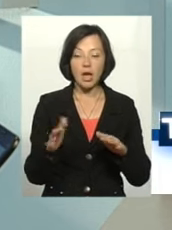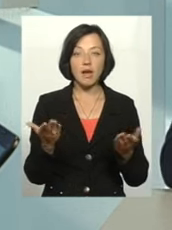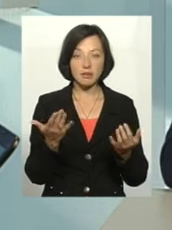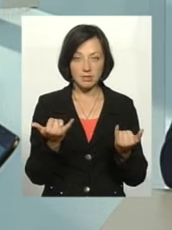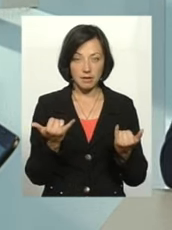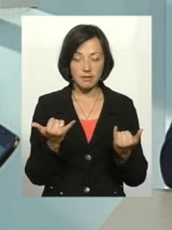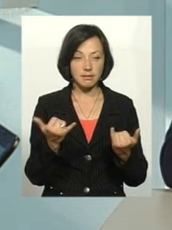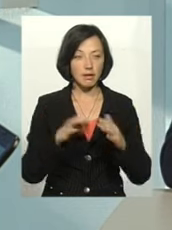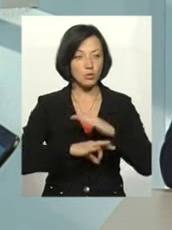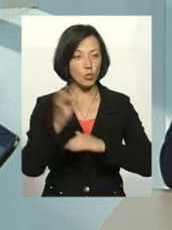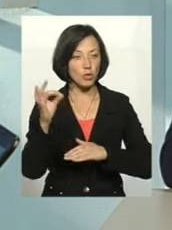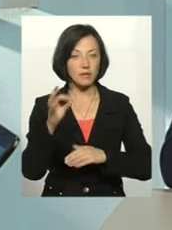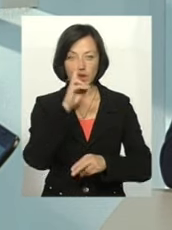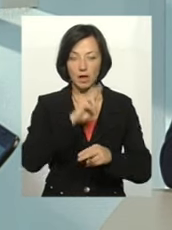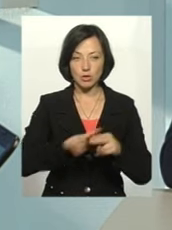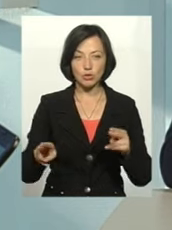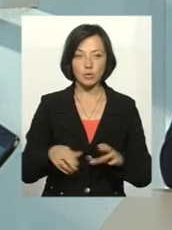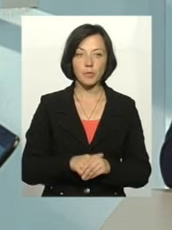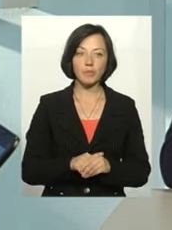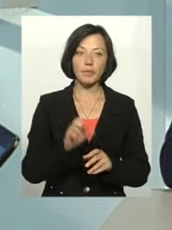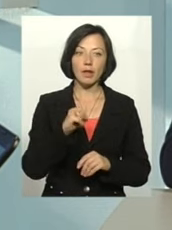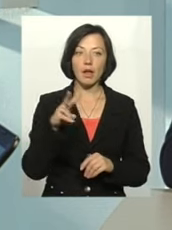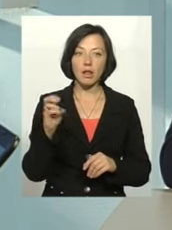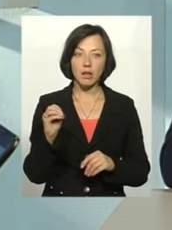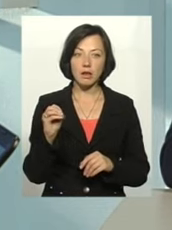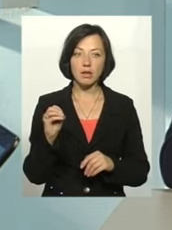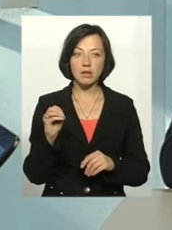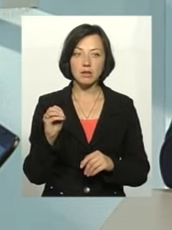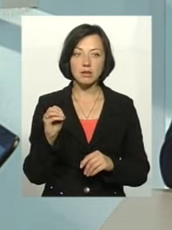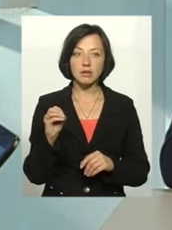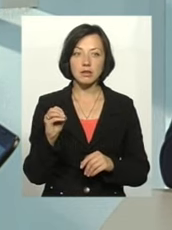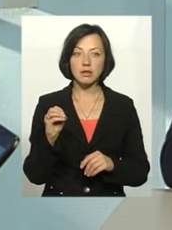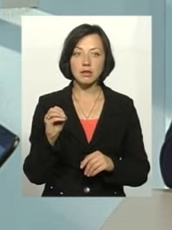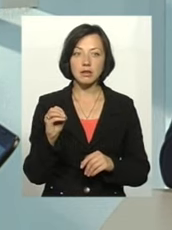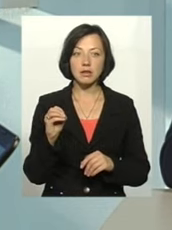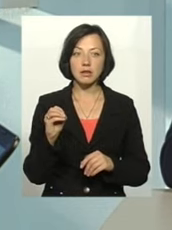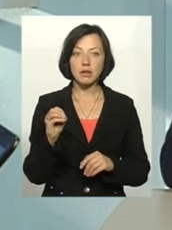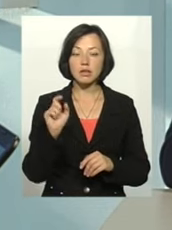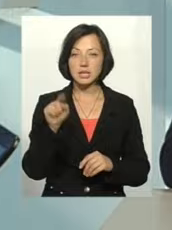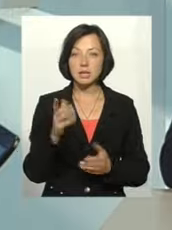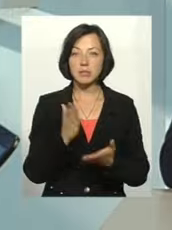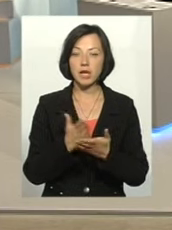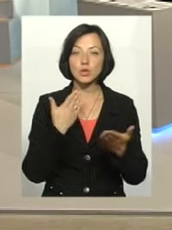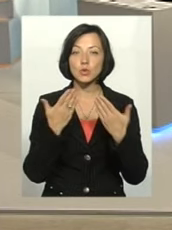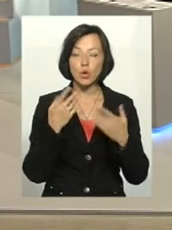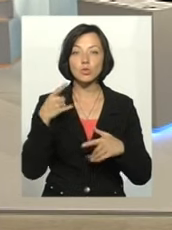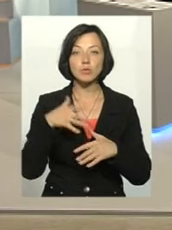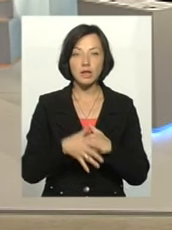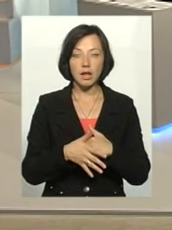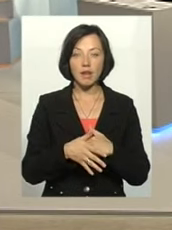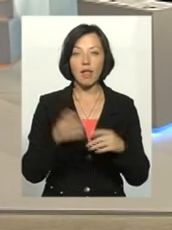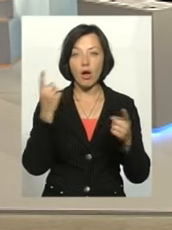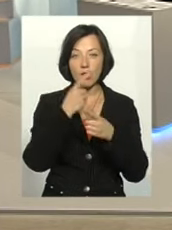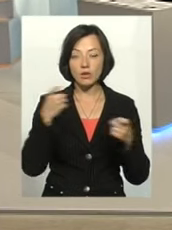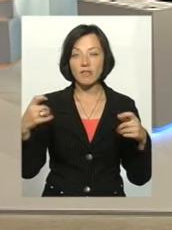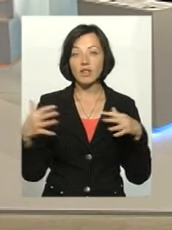йде на Сході, втрачені. Але і хоча з ними є стосунки, їх зрозуміло, підтримали. Не оголошена да.